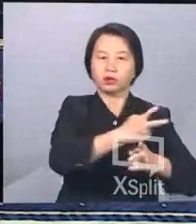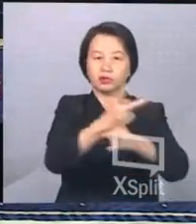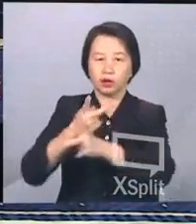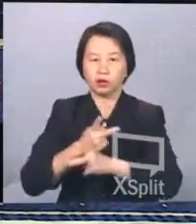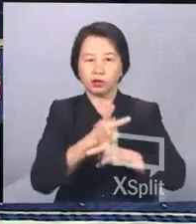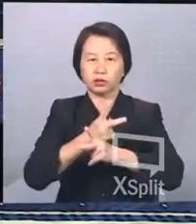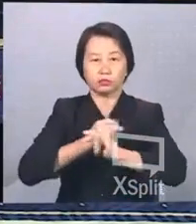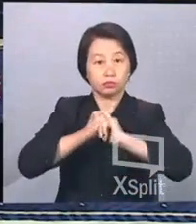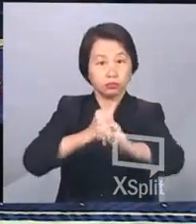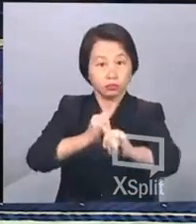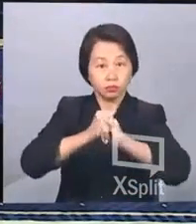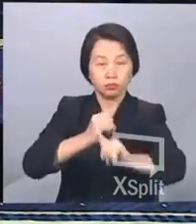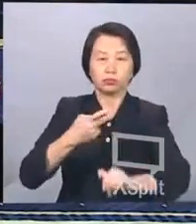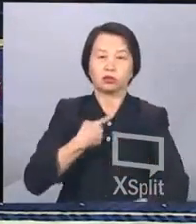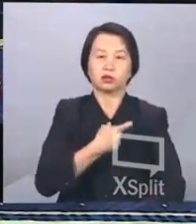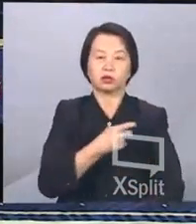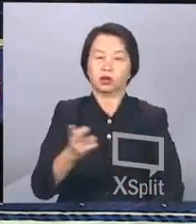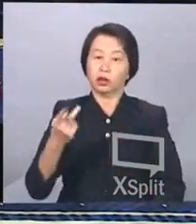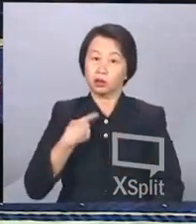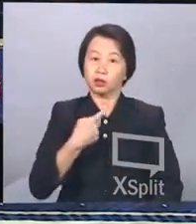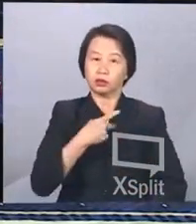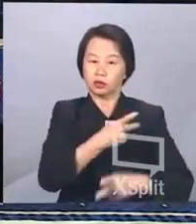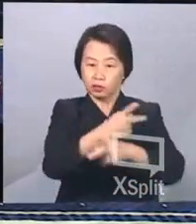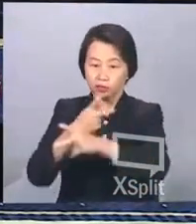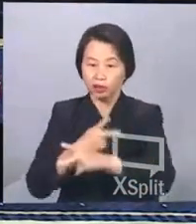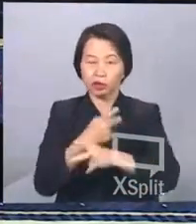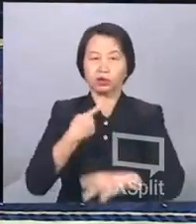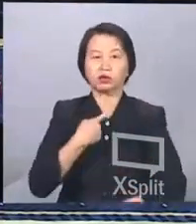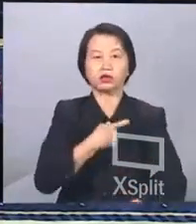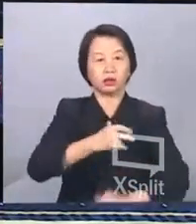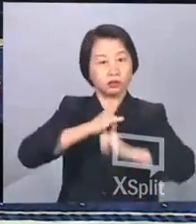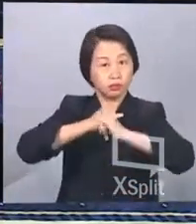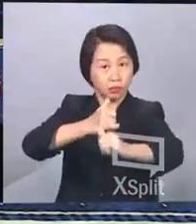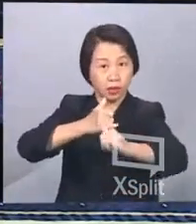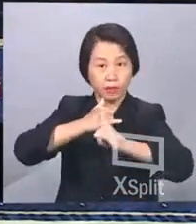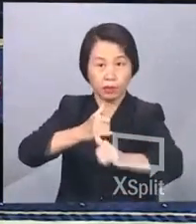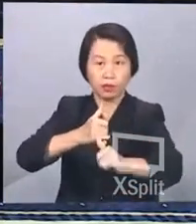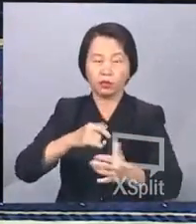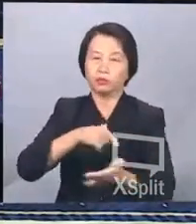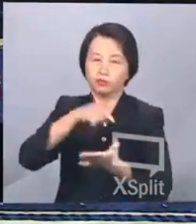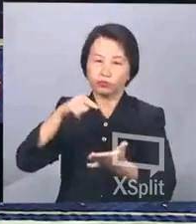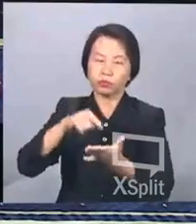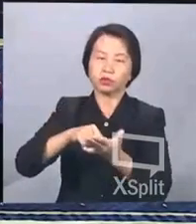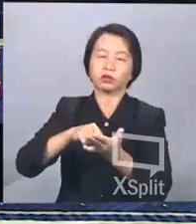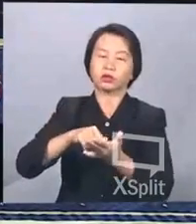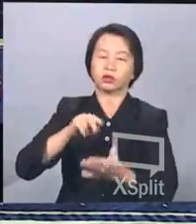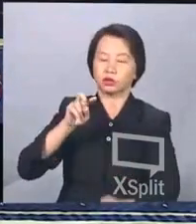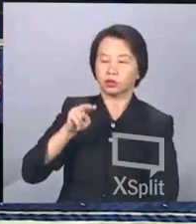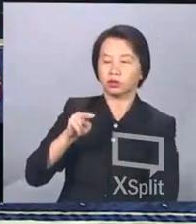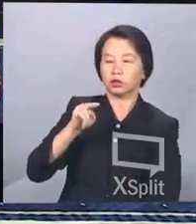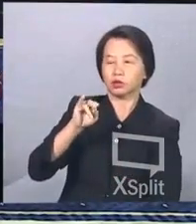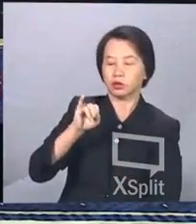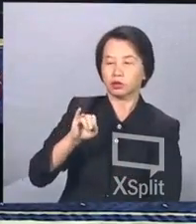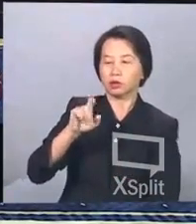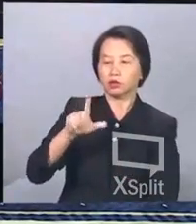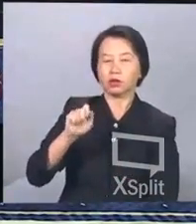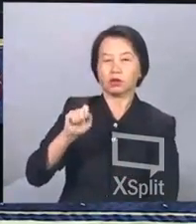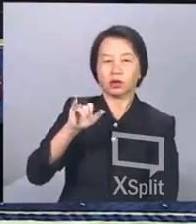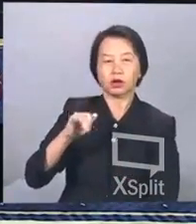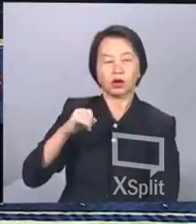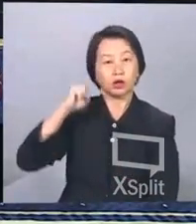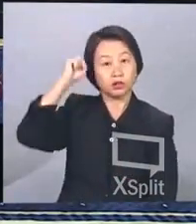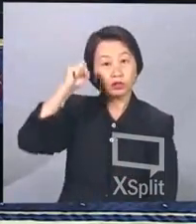kita kita jaga kita inilah nilai sebenarnya besar Doran Raya Plaza